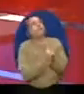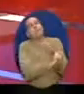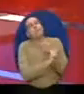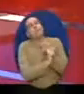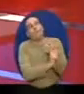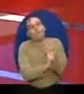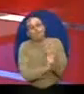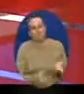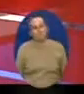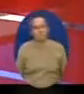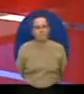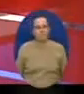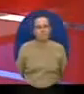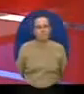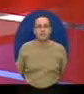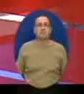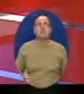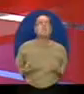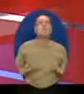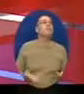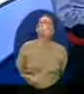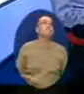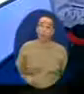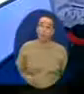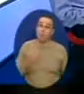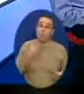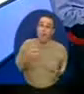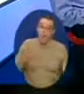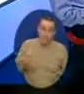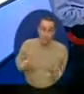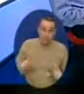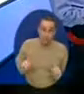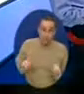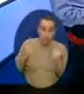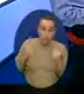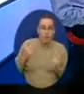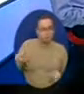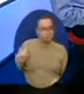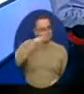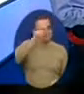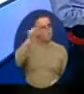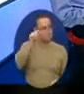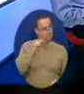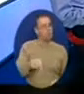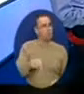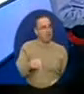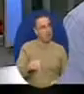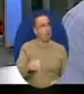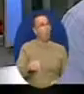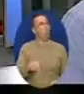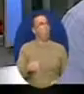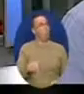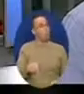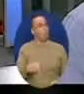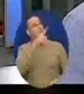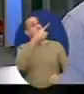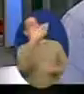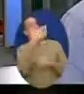בעולם כזה שזה מתרחש. מה זה עושה? בעולם כזה שזה מתרחש, זה שם סימן שאלה מאוד גדול על הדבר הזה שנקרא